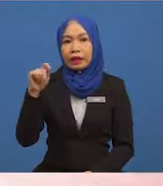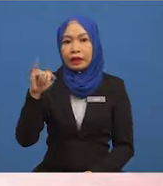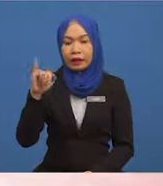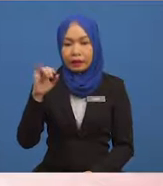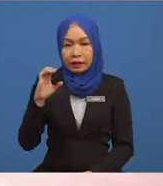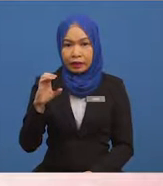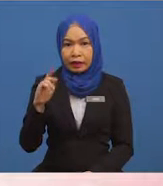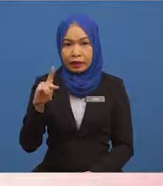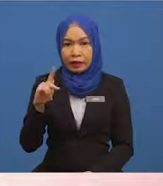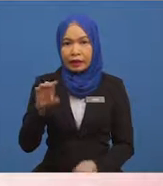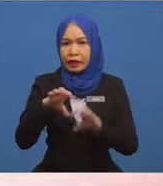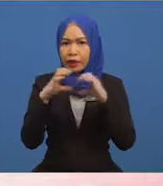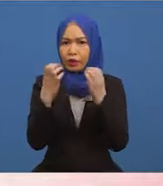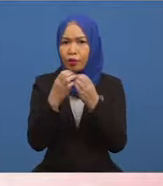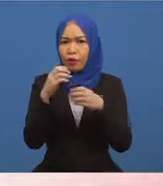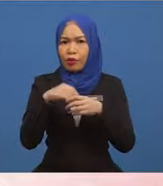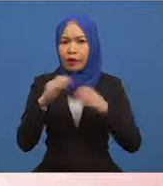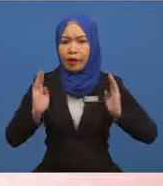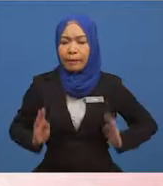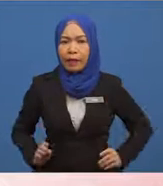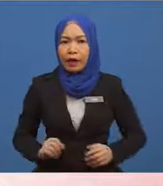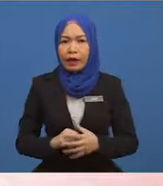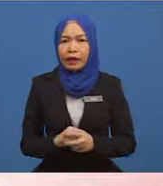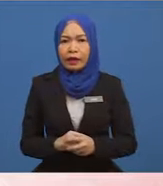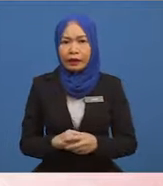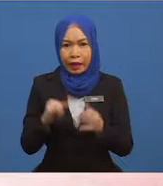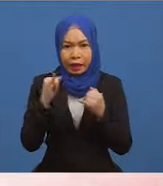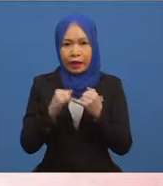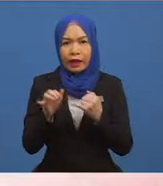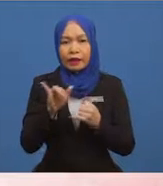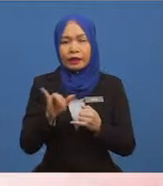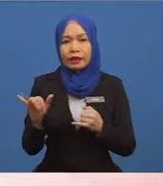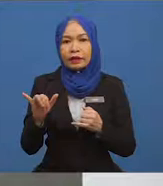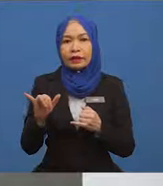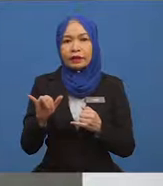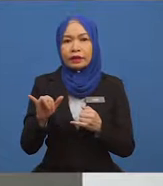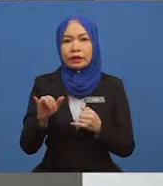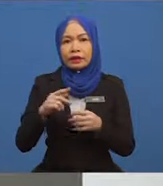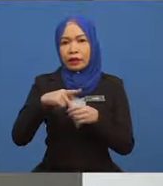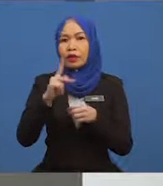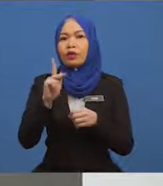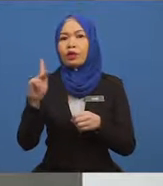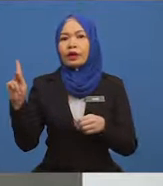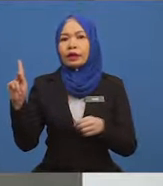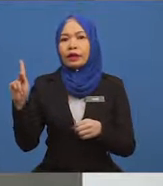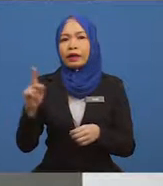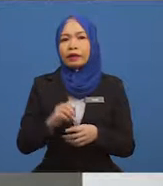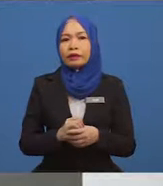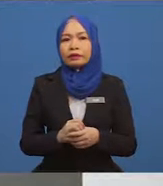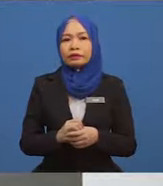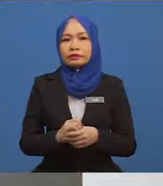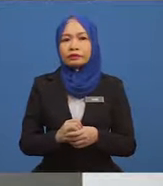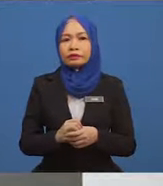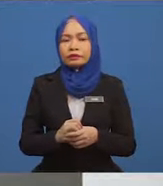akhirnya dioksidakan pada akhir fasa pemulihan. Baiklah murid-murid, cikgu